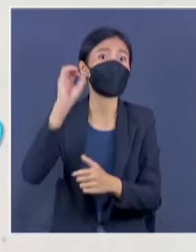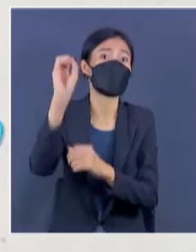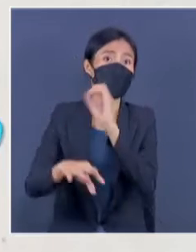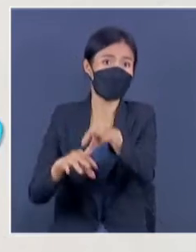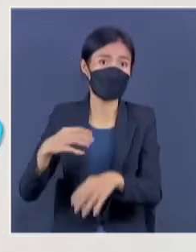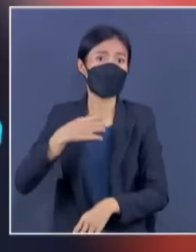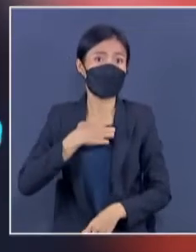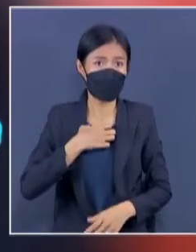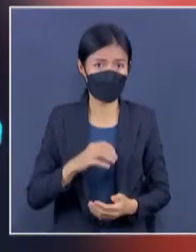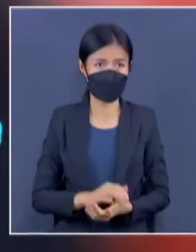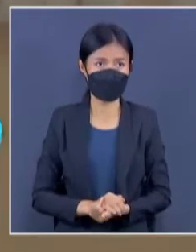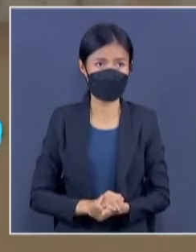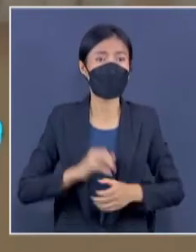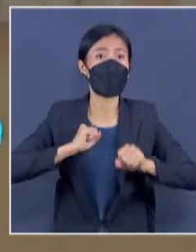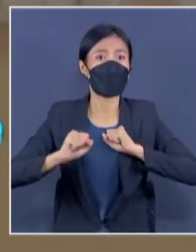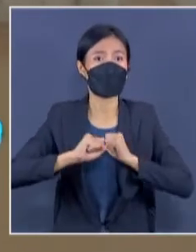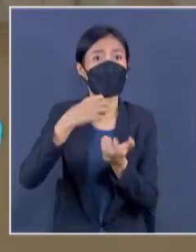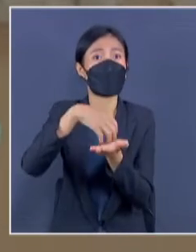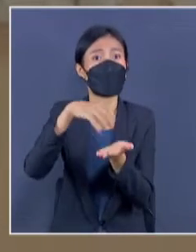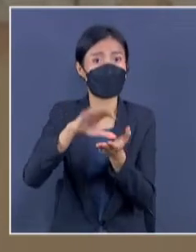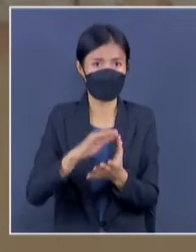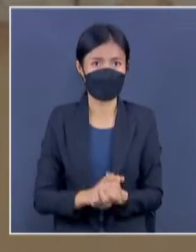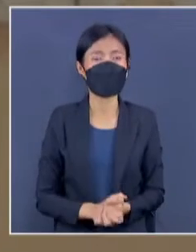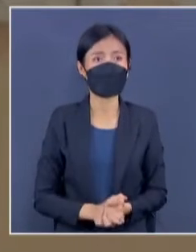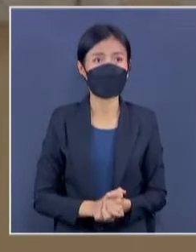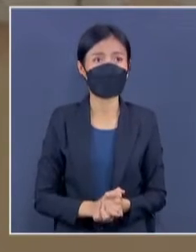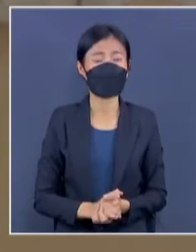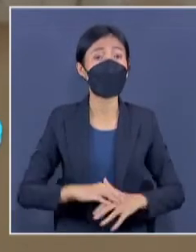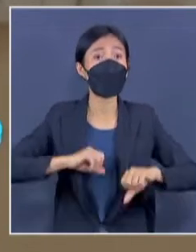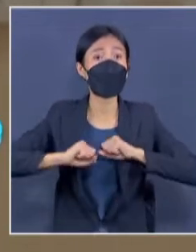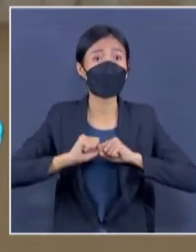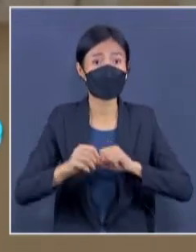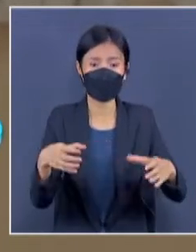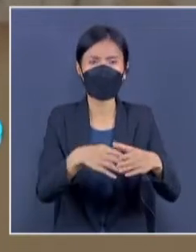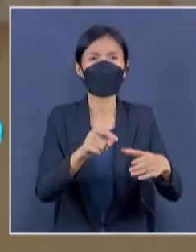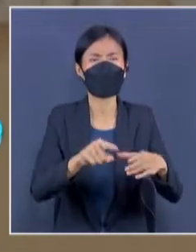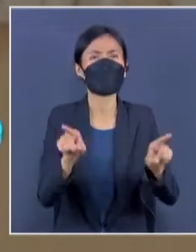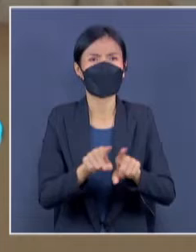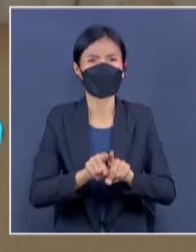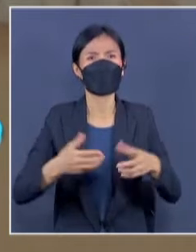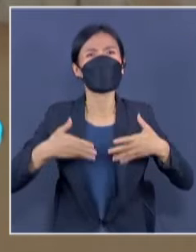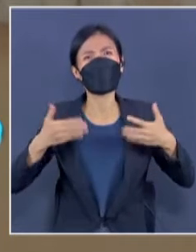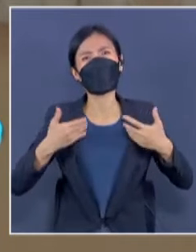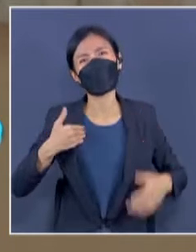ะครับ ทั้งหมดของเรื่องนี้คือกลุ่มวัยรุ่นคือขนองธรรมดา